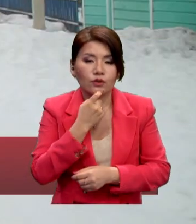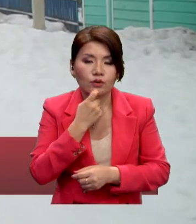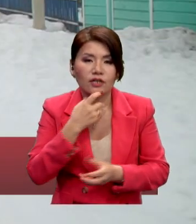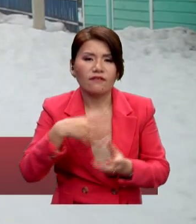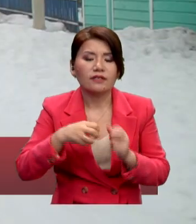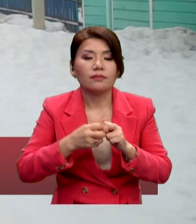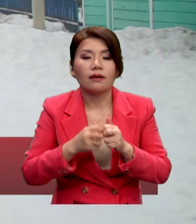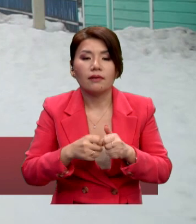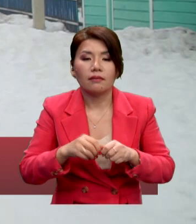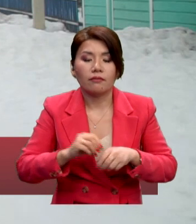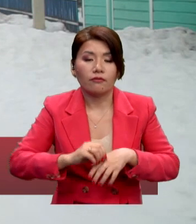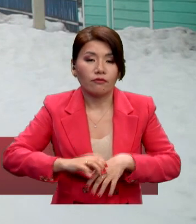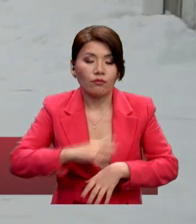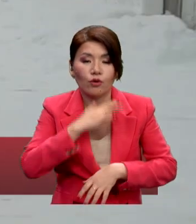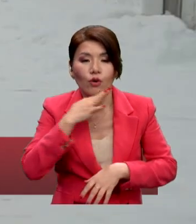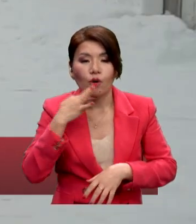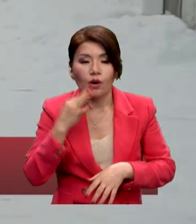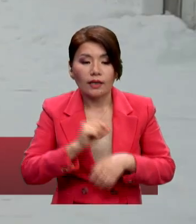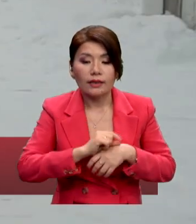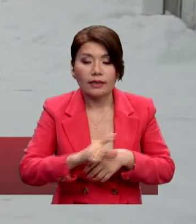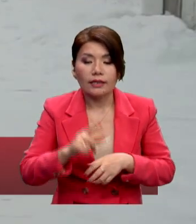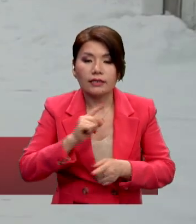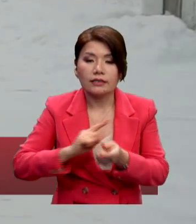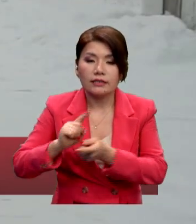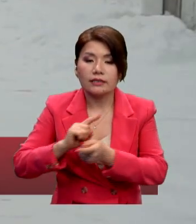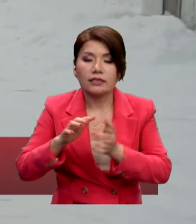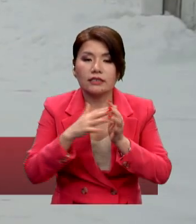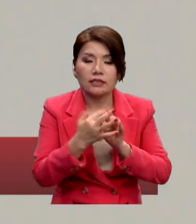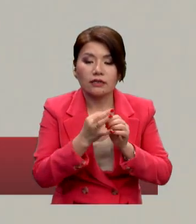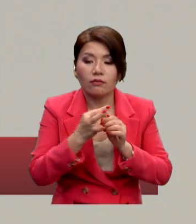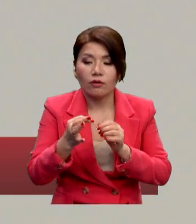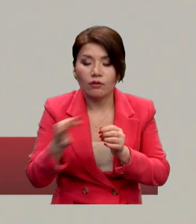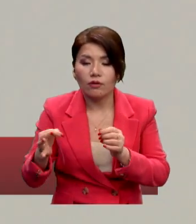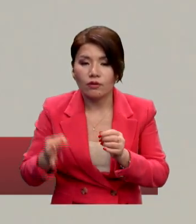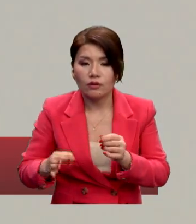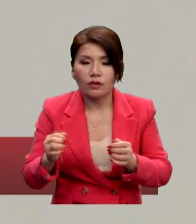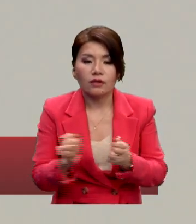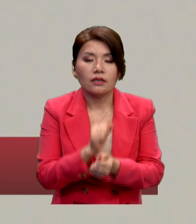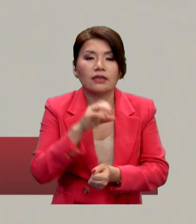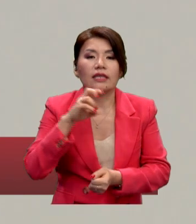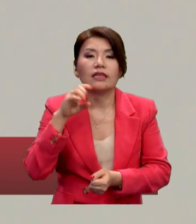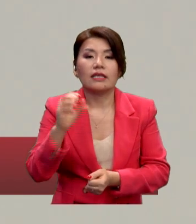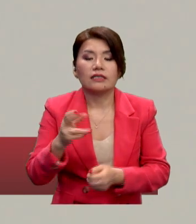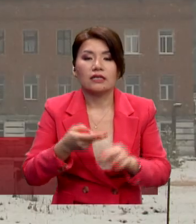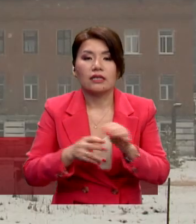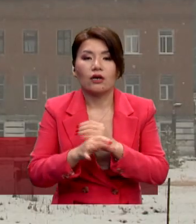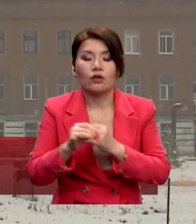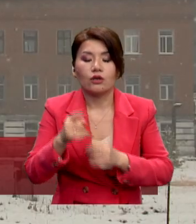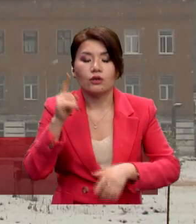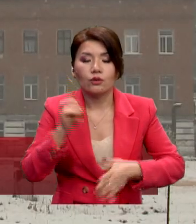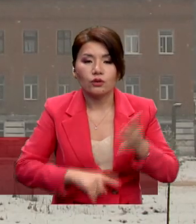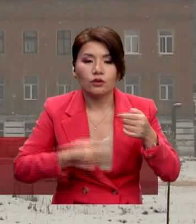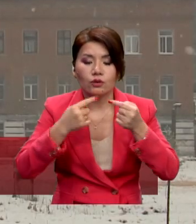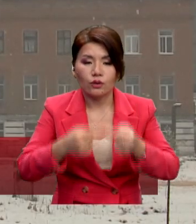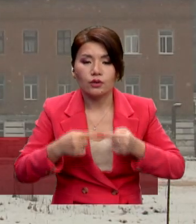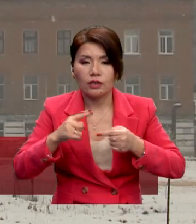Ведь проблем накопилось много, начиная от инфраструктуры в селах и заканчивая оледенелыми ТЭЦ. Но в чем эксперты уверены точно, это